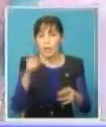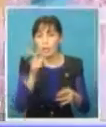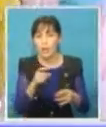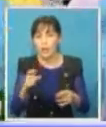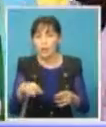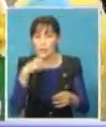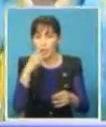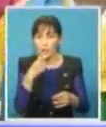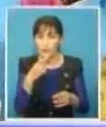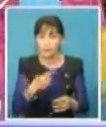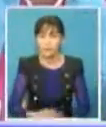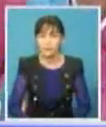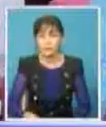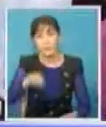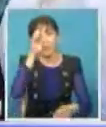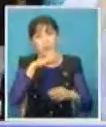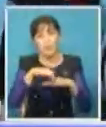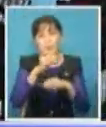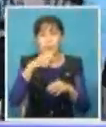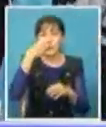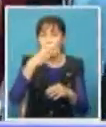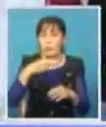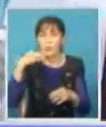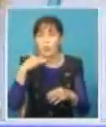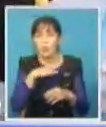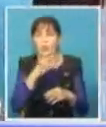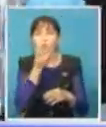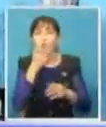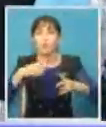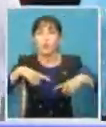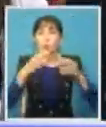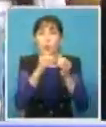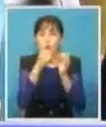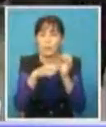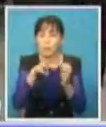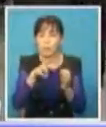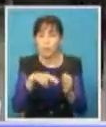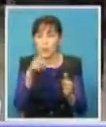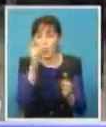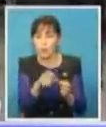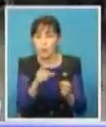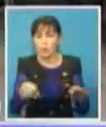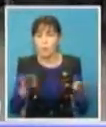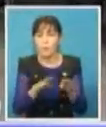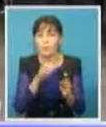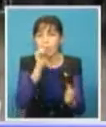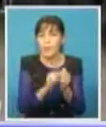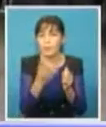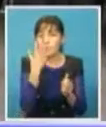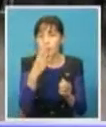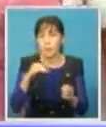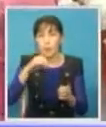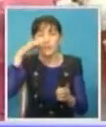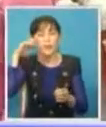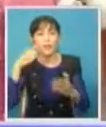болатын. Елімізде 130-дан астам ұлттан құралған 17 миллионға жуық халық болса, оның әрбір 5-шісі оңтүстікте